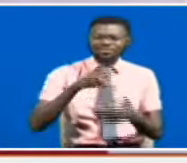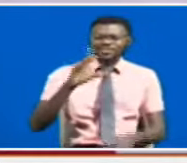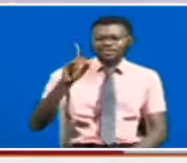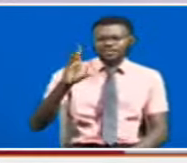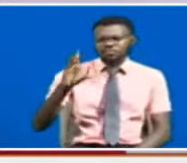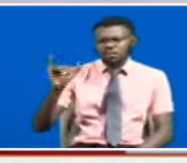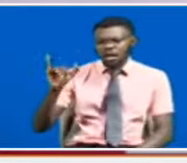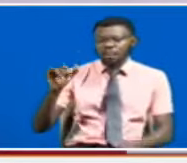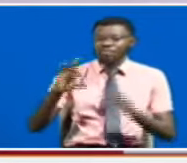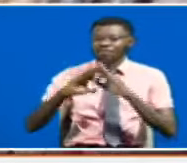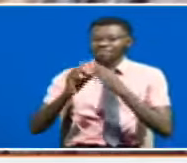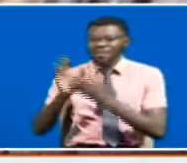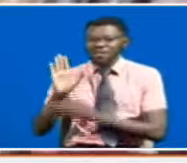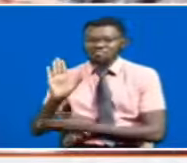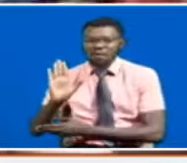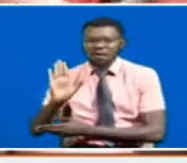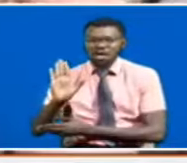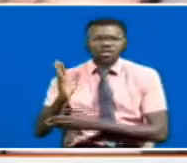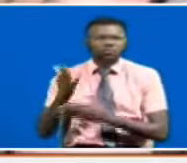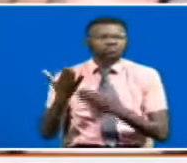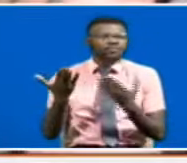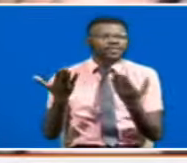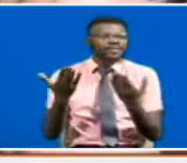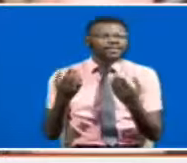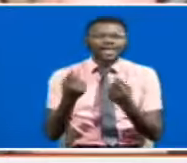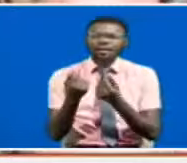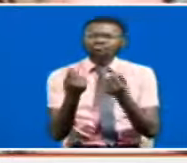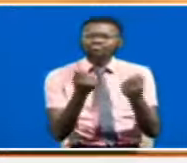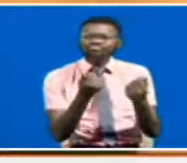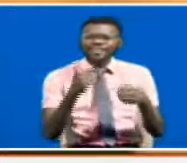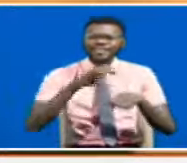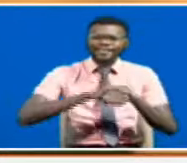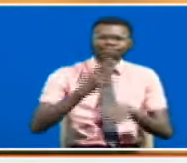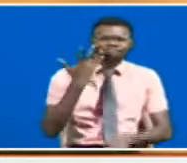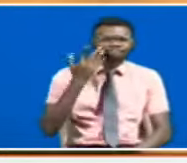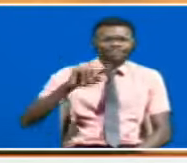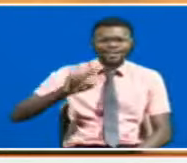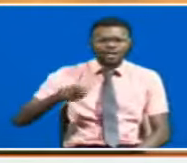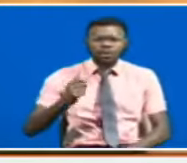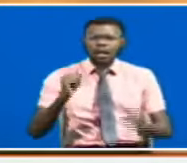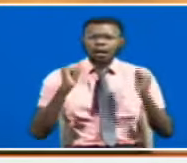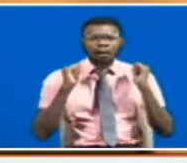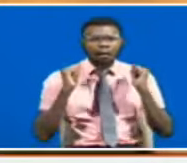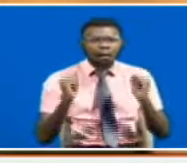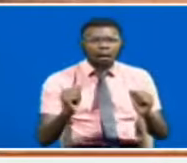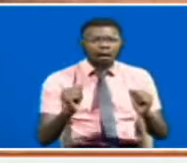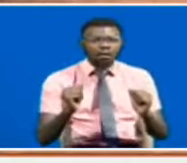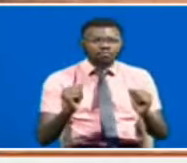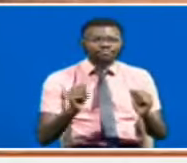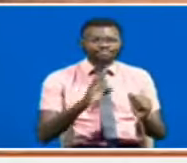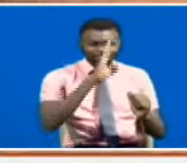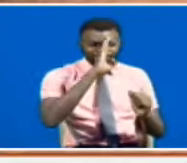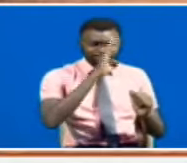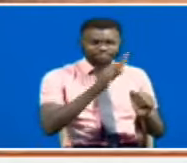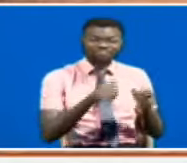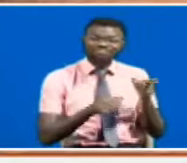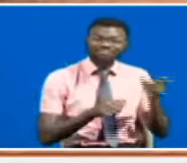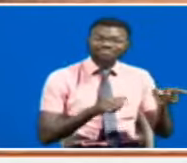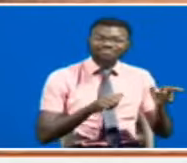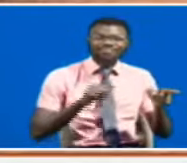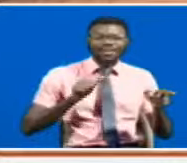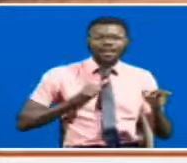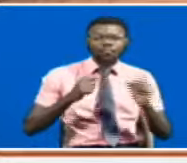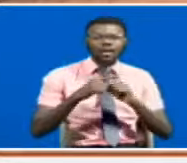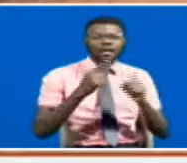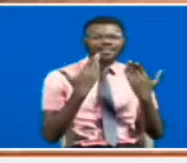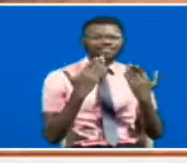DCI. Familia yake Rita haikuwa na uwezo wa kupata pesa zilizoitishwa. Rita akauawa Jumapili ambapo